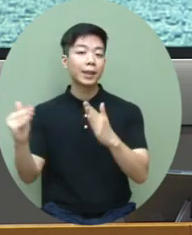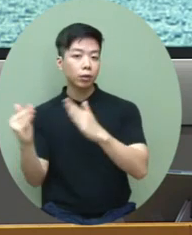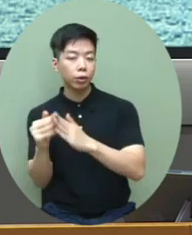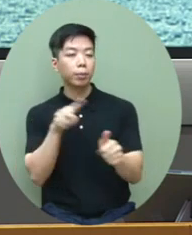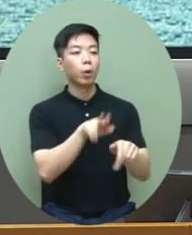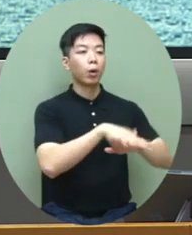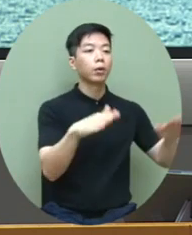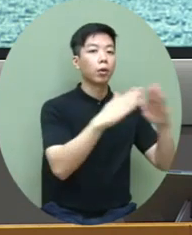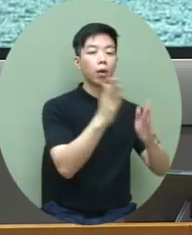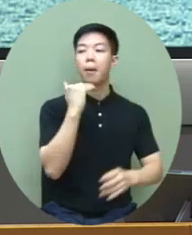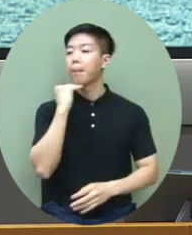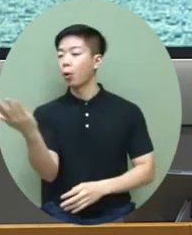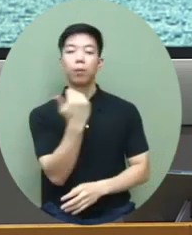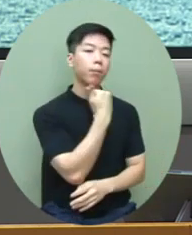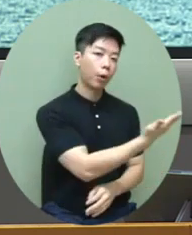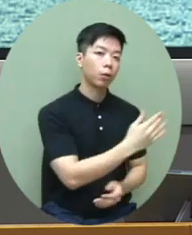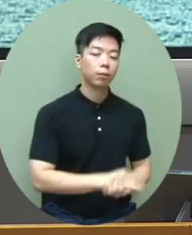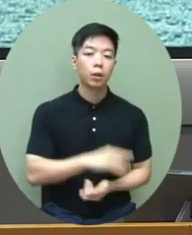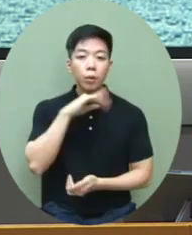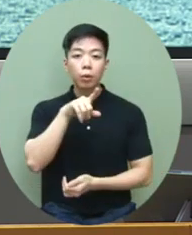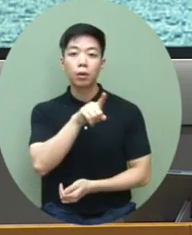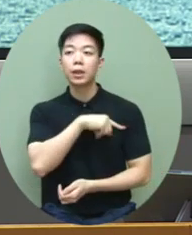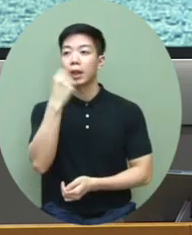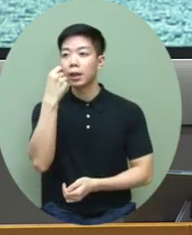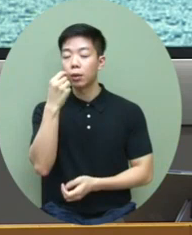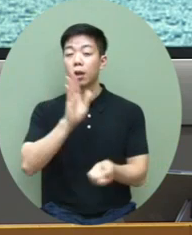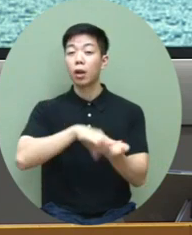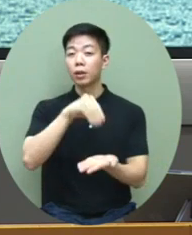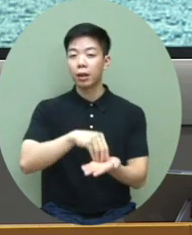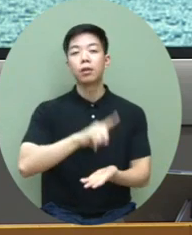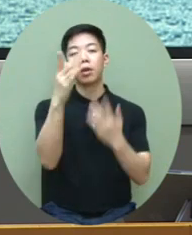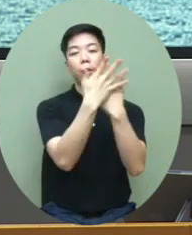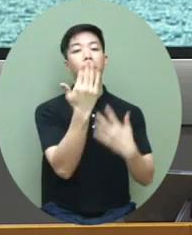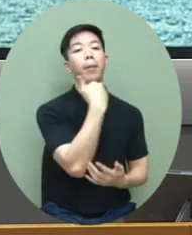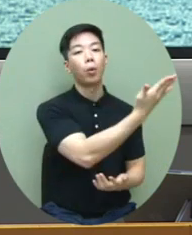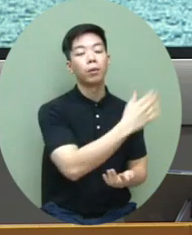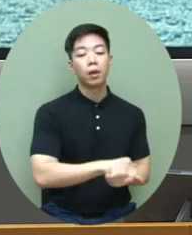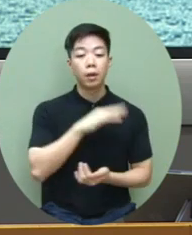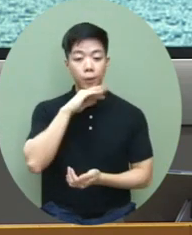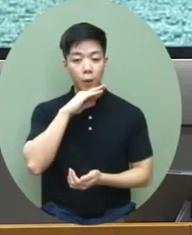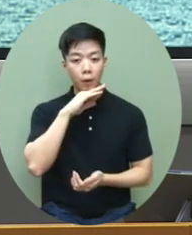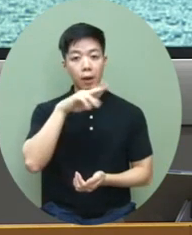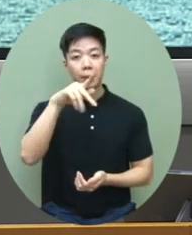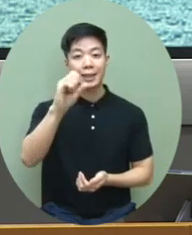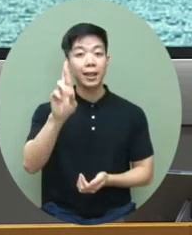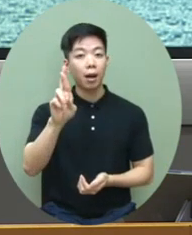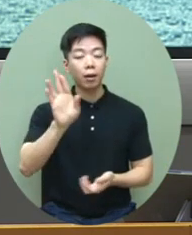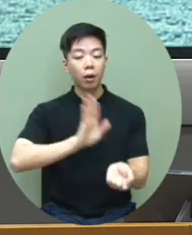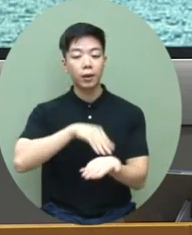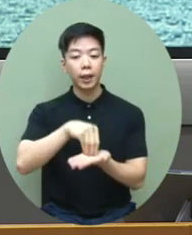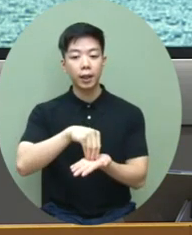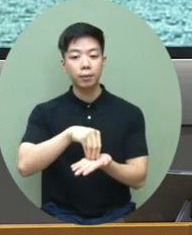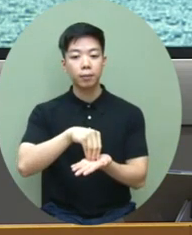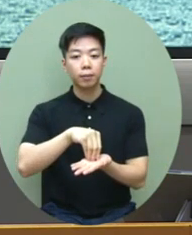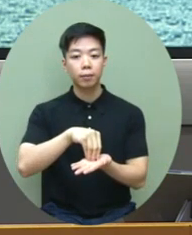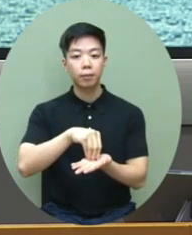如果如果你係快速檢測陽性嘅，就要呈報一個平台啦。如果你係核酸檢測陽性咧，就係